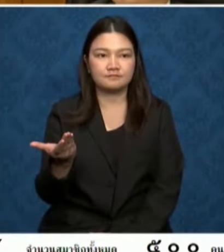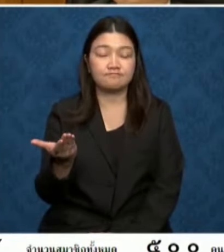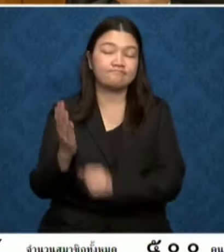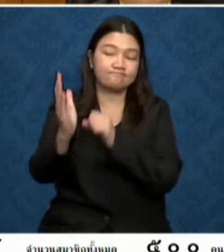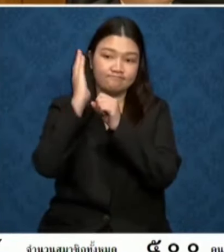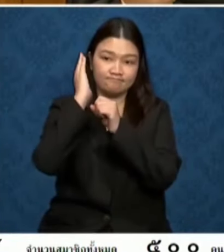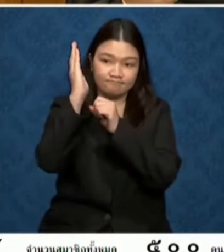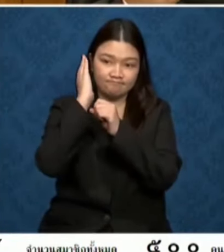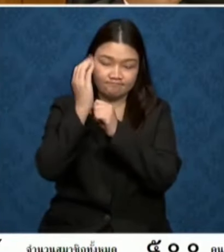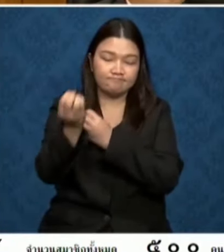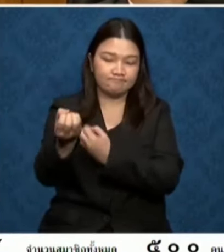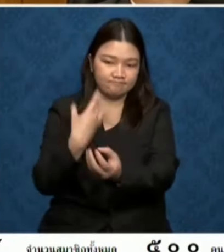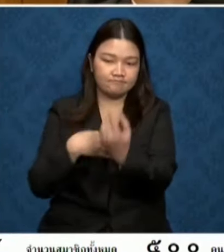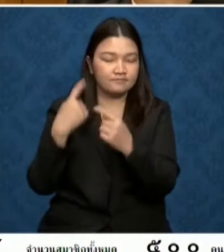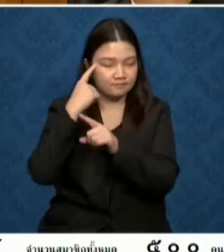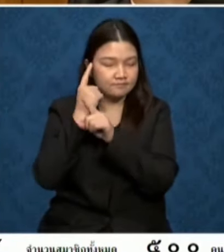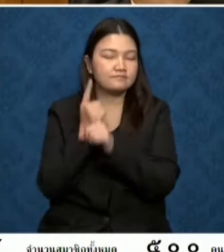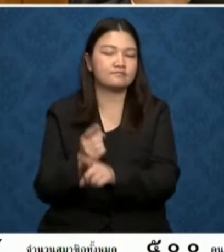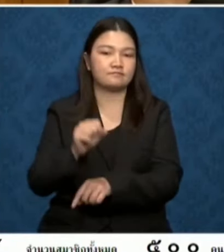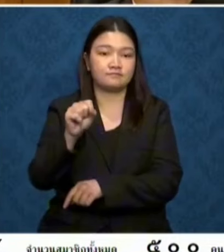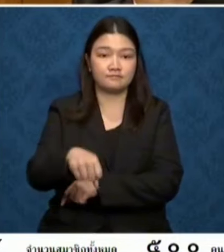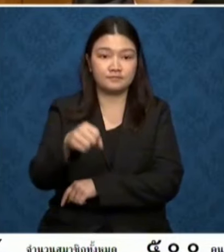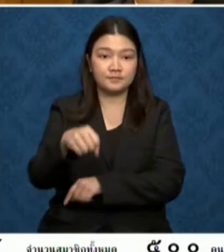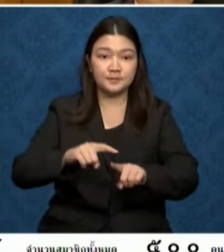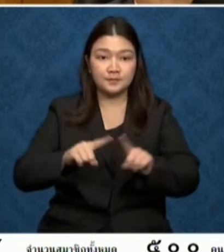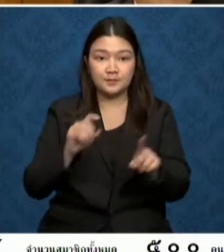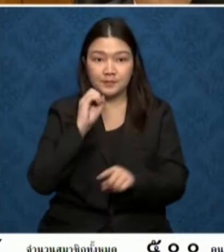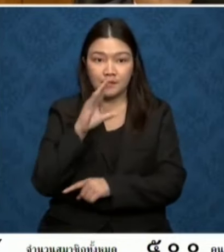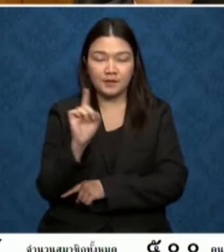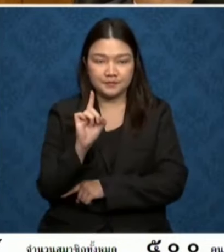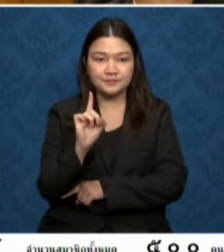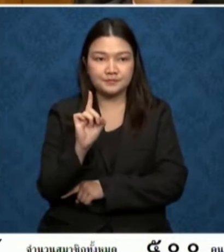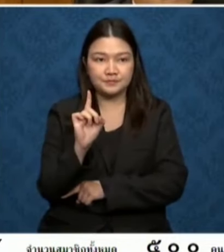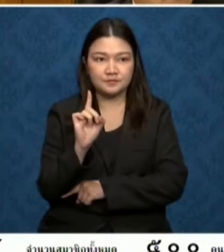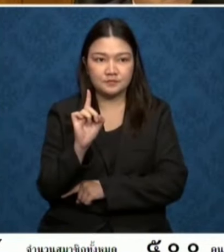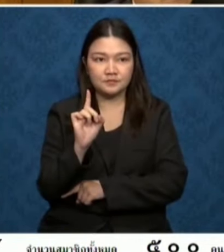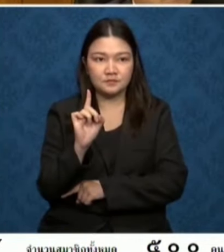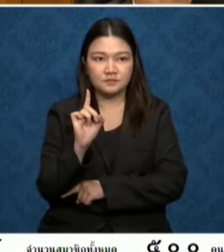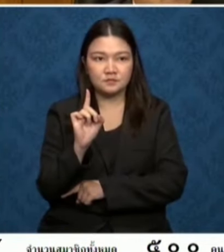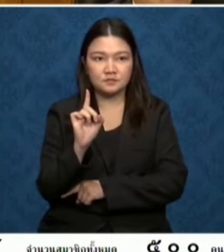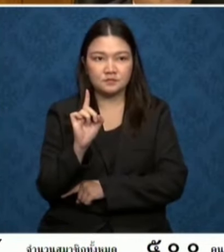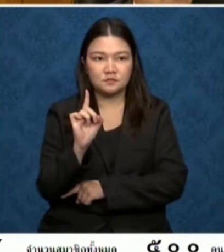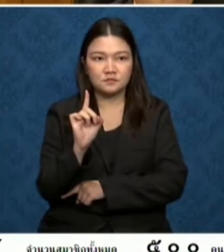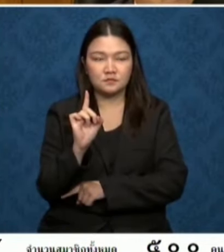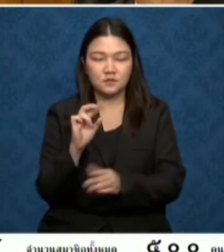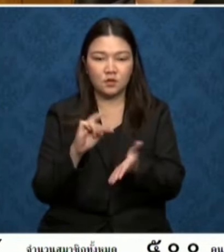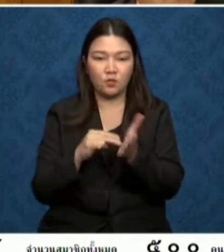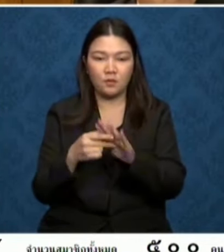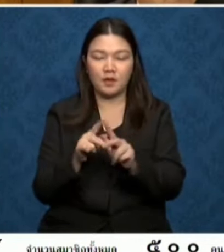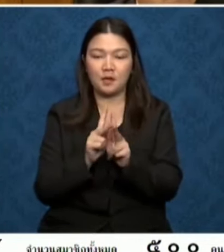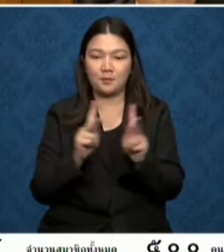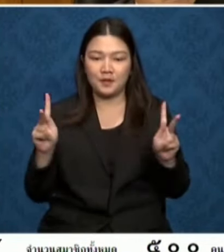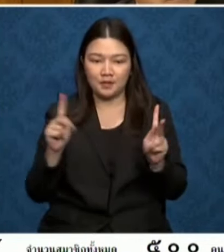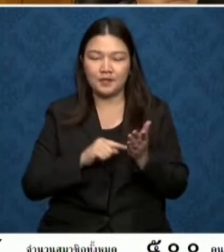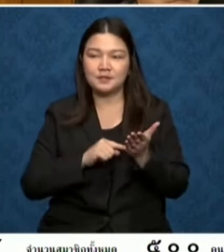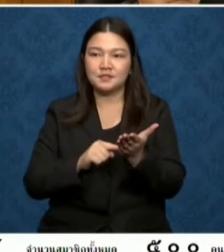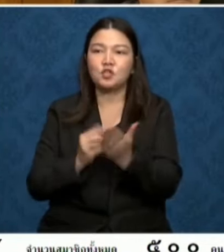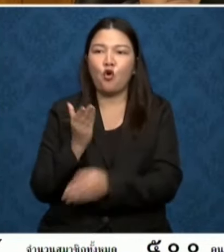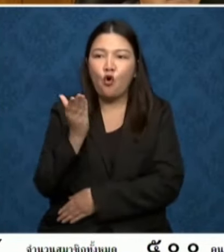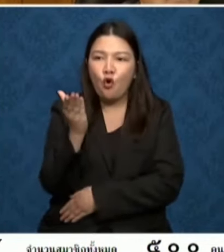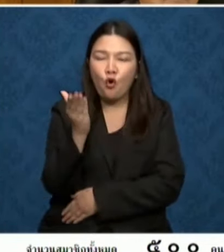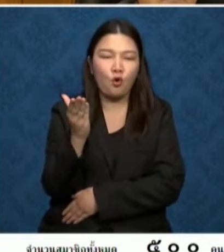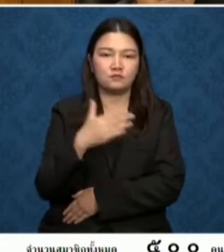ายอะครับแต่ว่าต้องแจ้งก่อนว่าการทำคำของบประมาณมาเนี่ยไม่ใช่อำนาจของกรรมธิการครับมันเป็นอำน